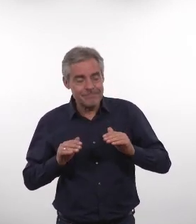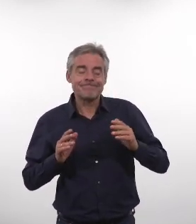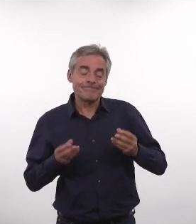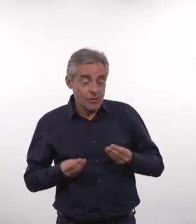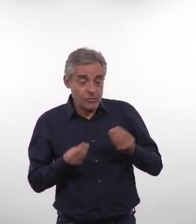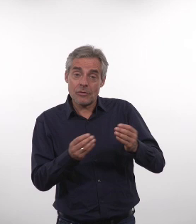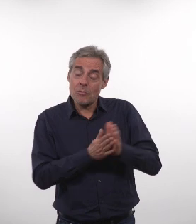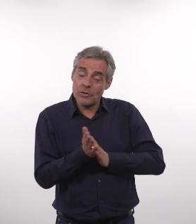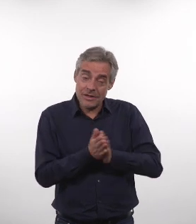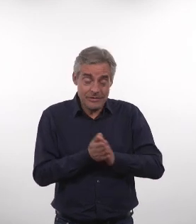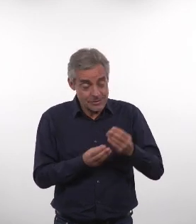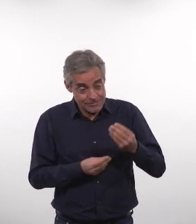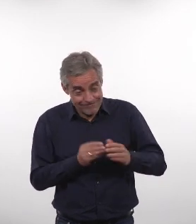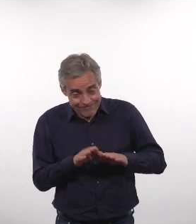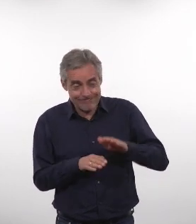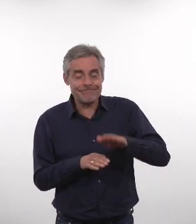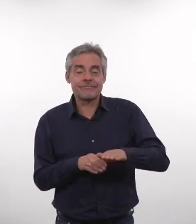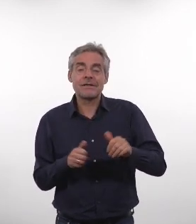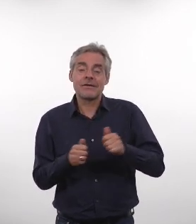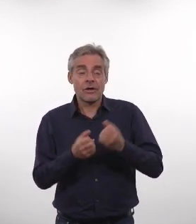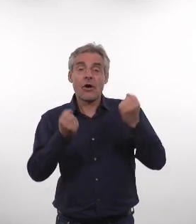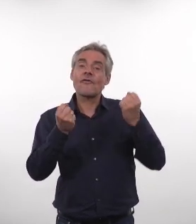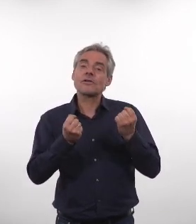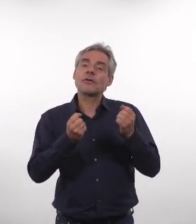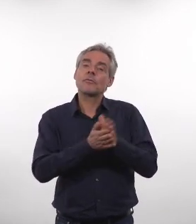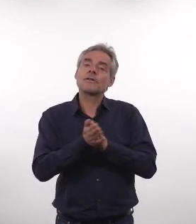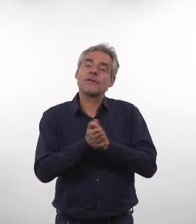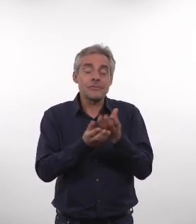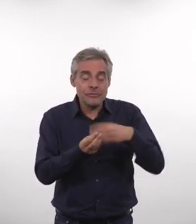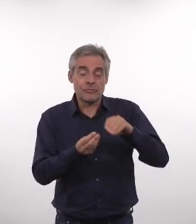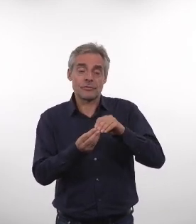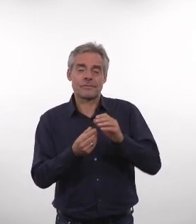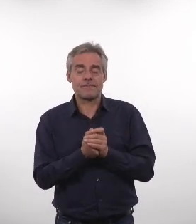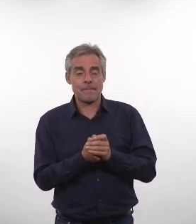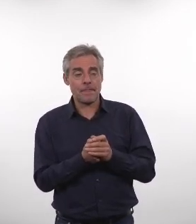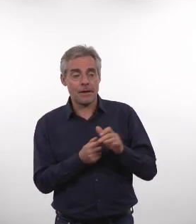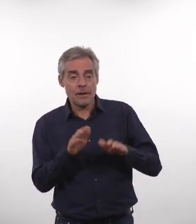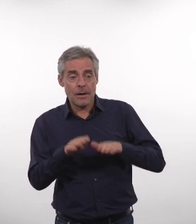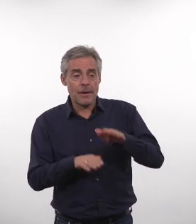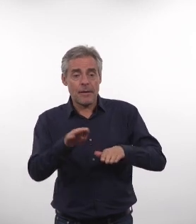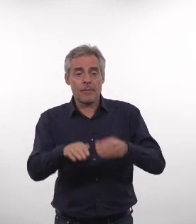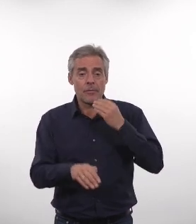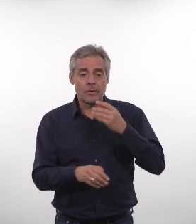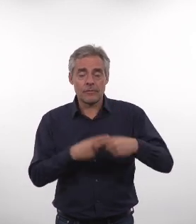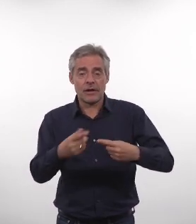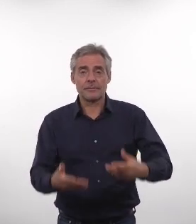essayer de la motiver à passer l'étape en utilisant le renforçateur à chaque fois qu'elle a fait un pas en avant pour cette